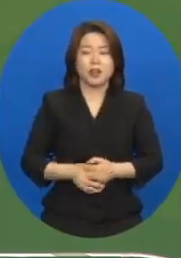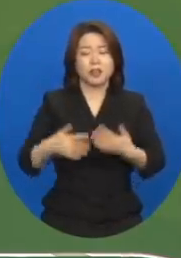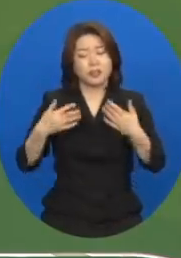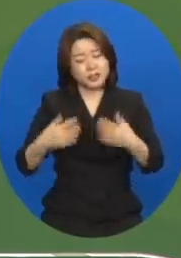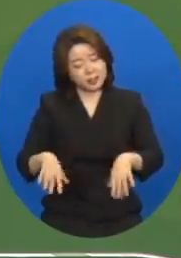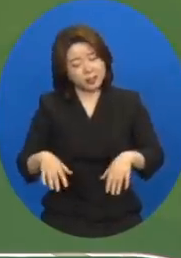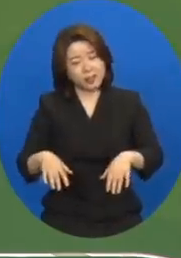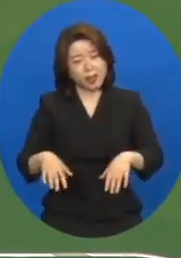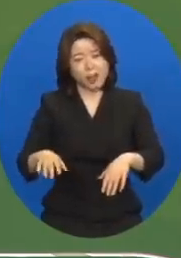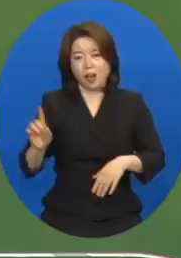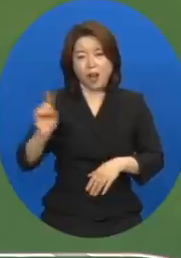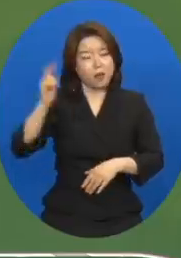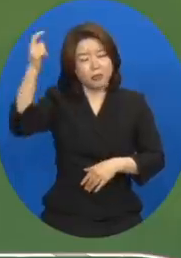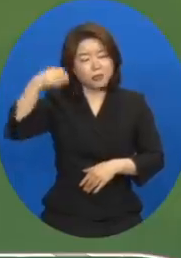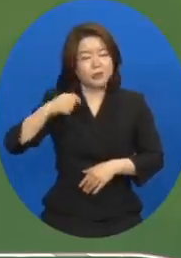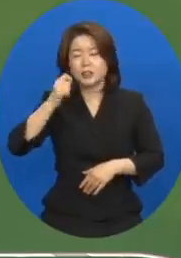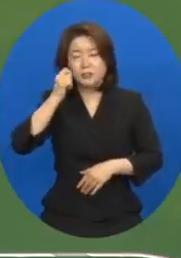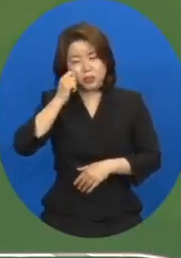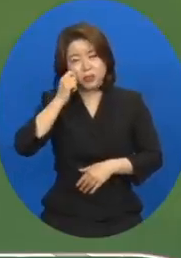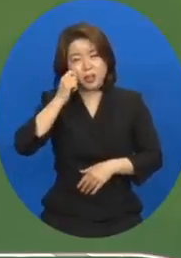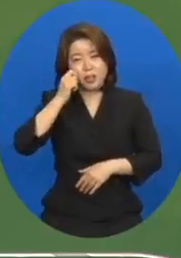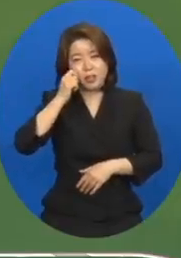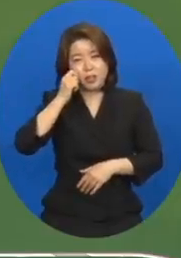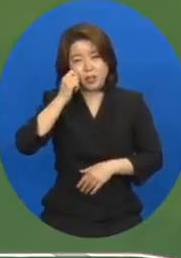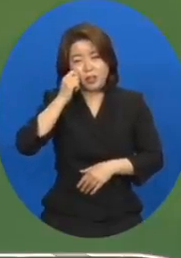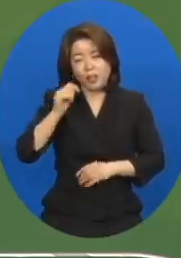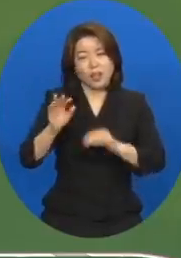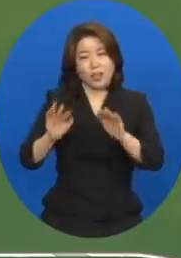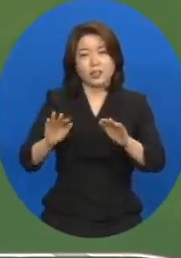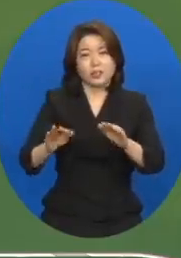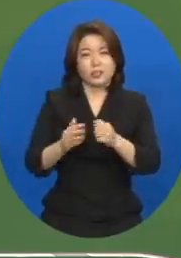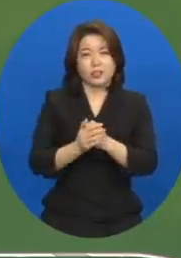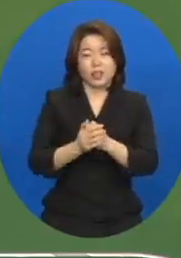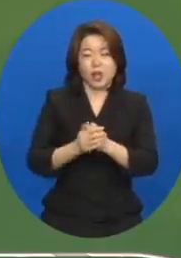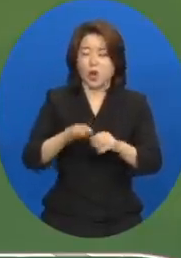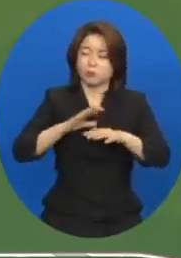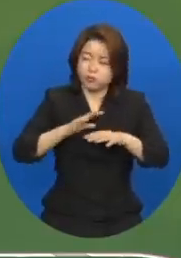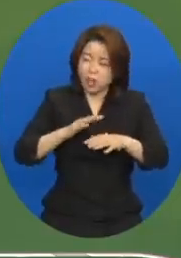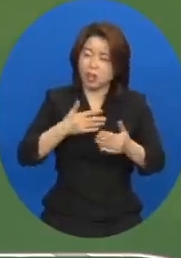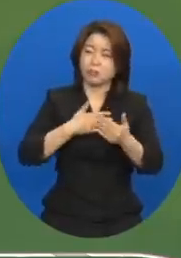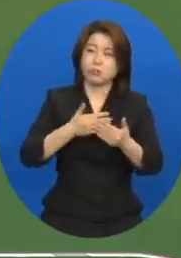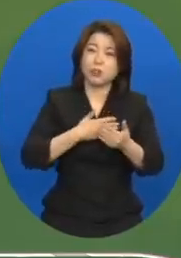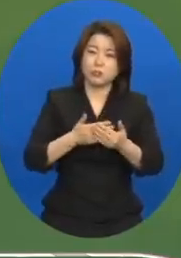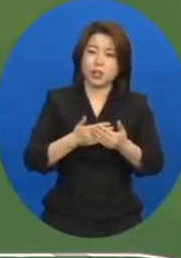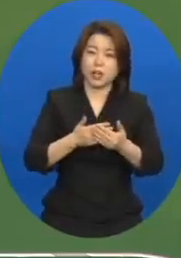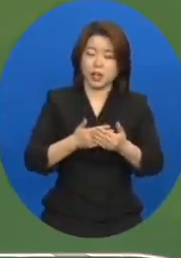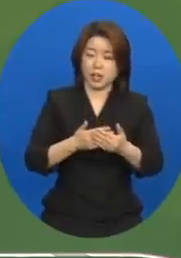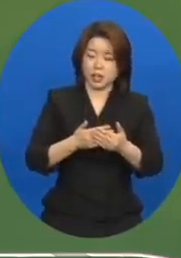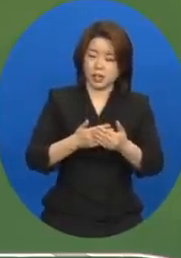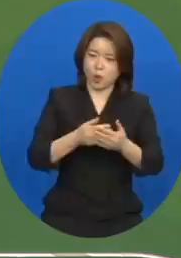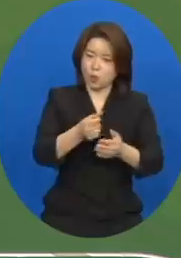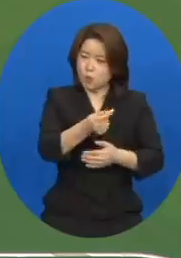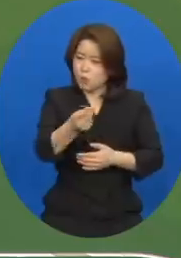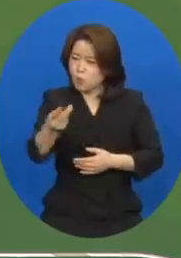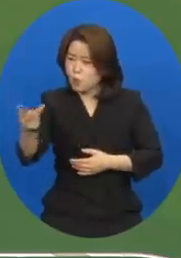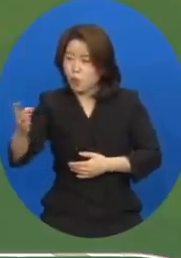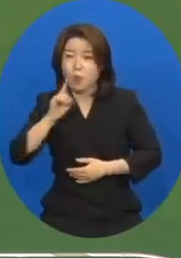지쳤다. 아무것도 느껴지지 않는다. 이제는 정말 무섭다. 이런 말을